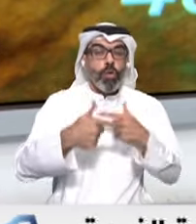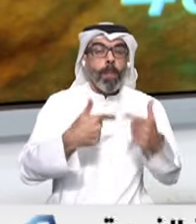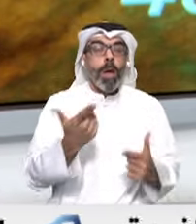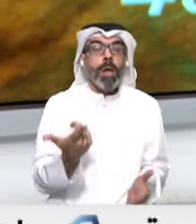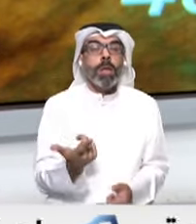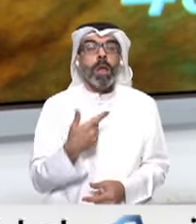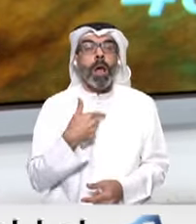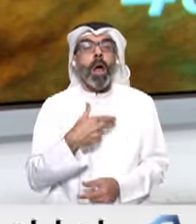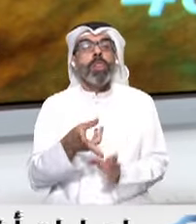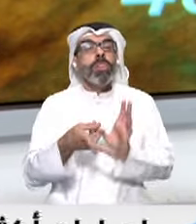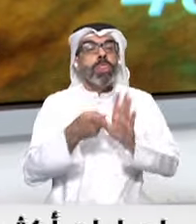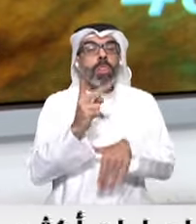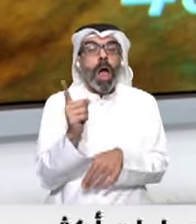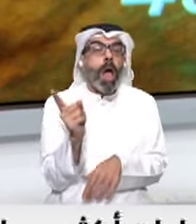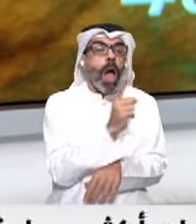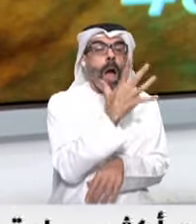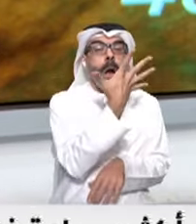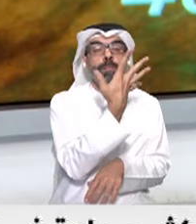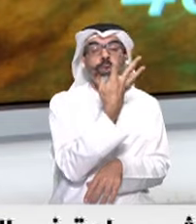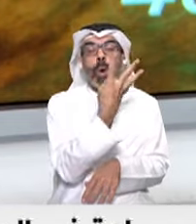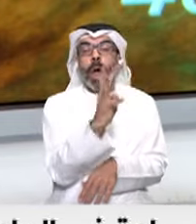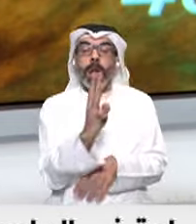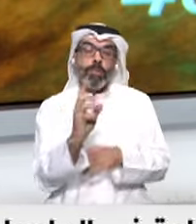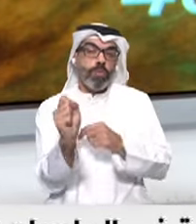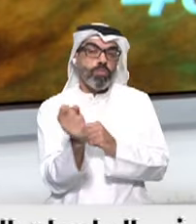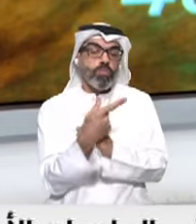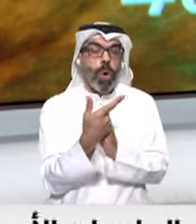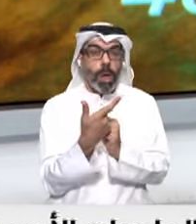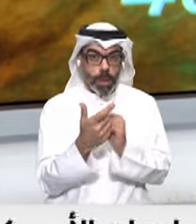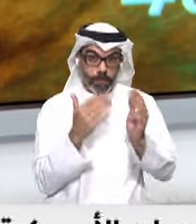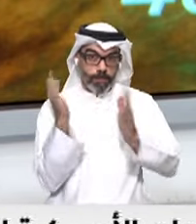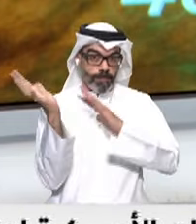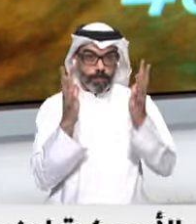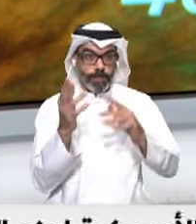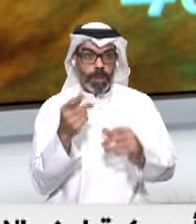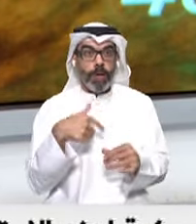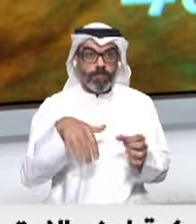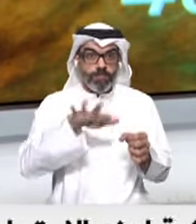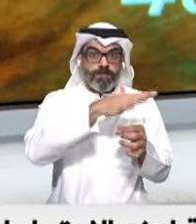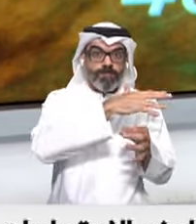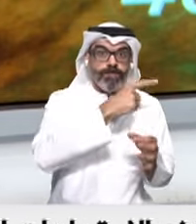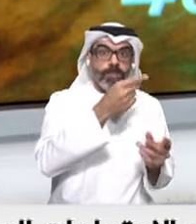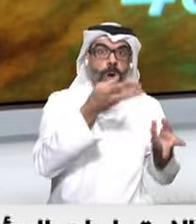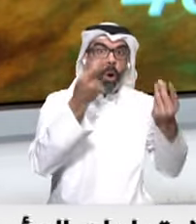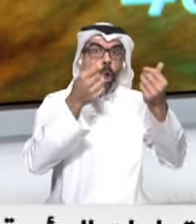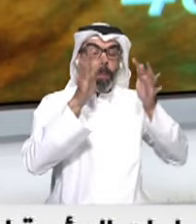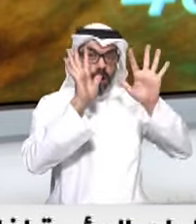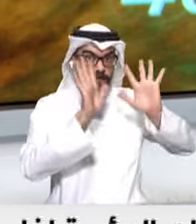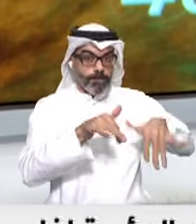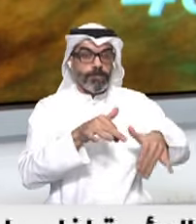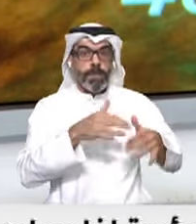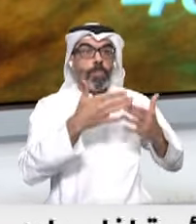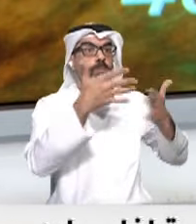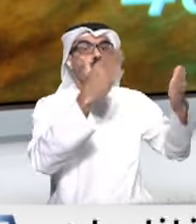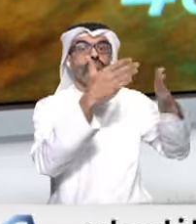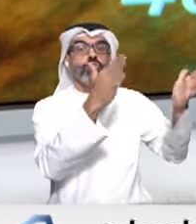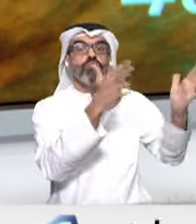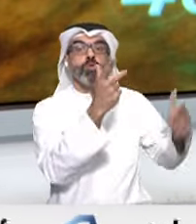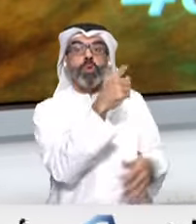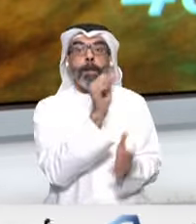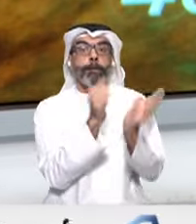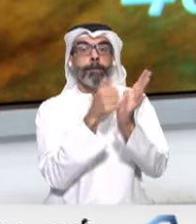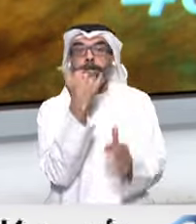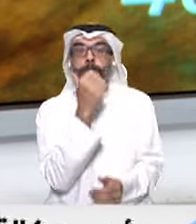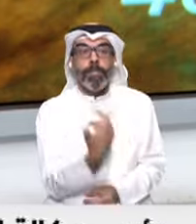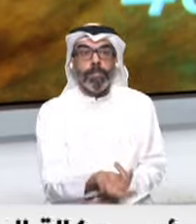م في الساعه فرص لغبار مثار خفيف على بعض المناطق الصحراويه والمكشوفه ودرجات الحراره تتراوح بوجه